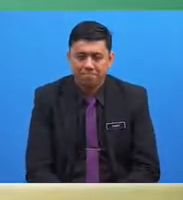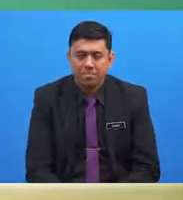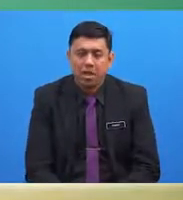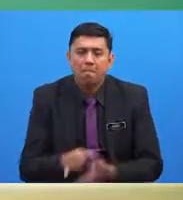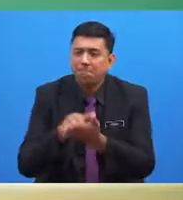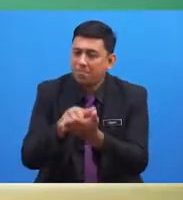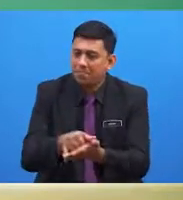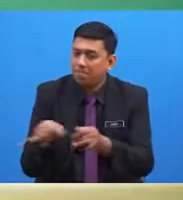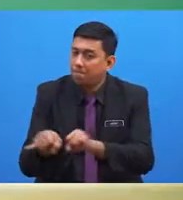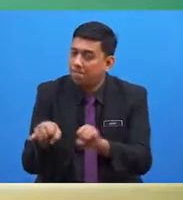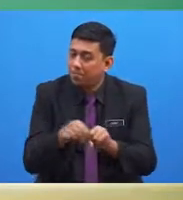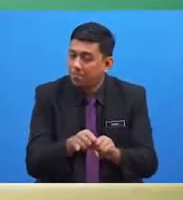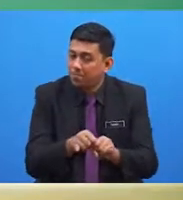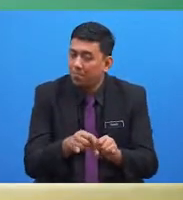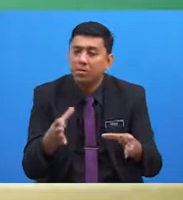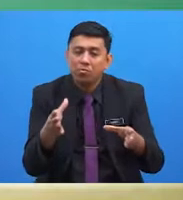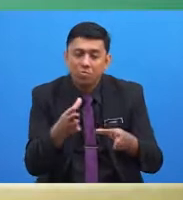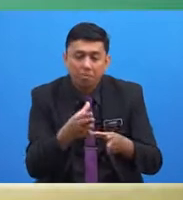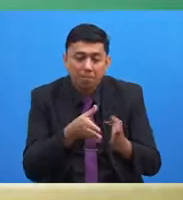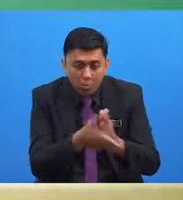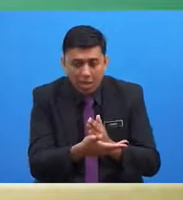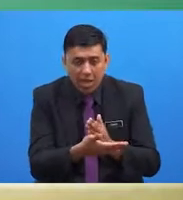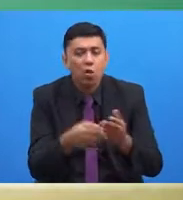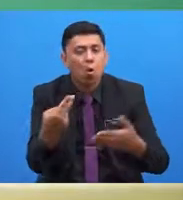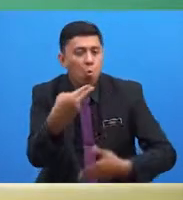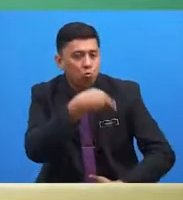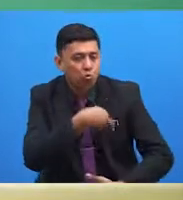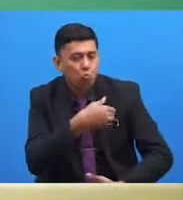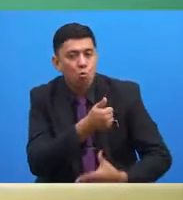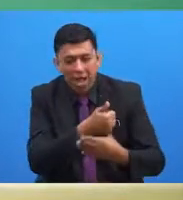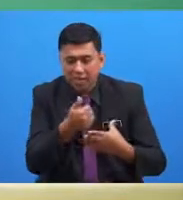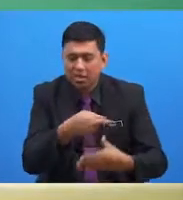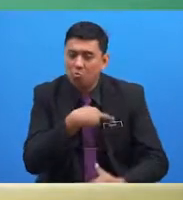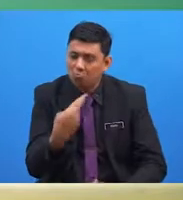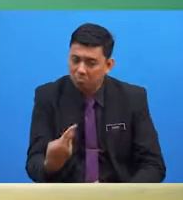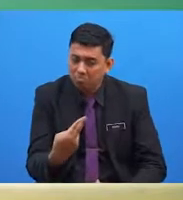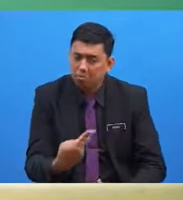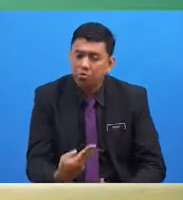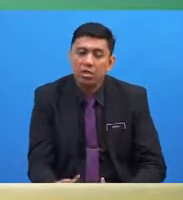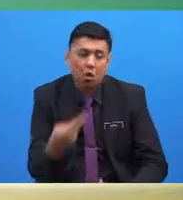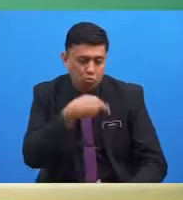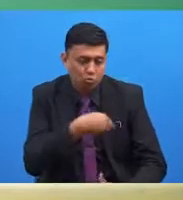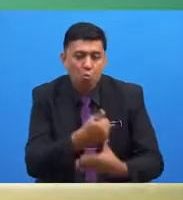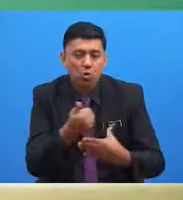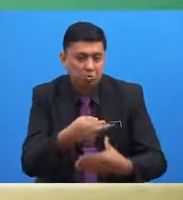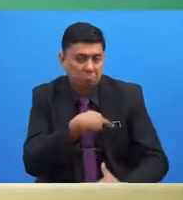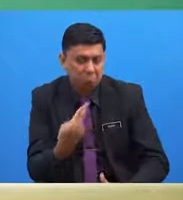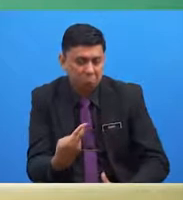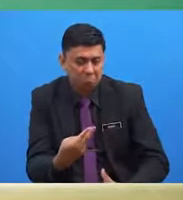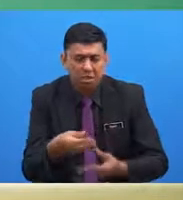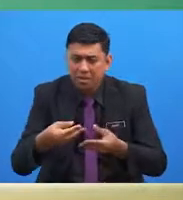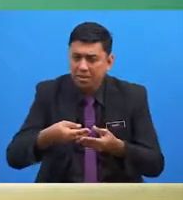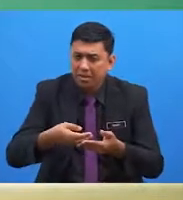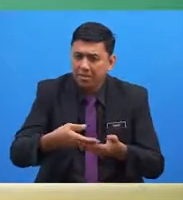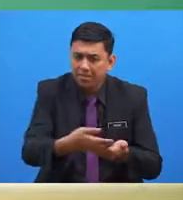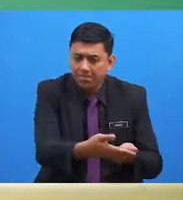Begitu juga dengan perolehan untung atau rugi. Bagi perkongsian, untung atau rugi akan